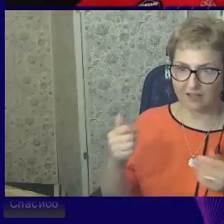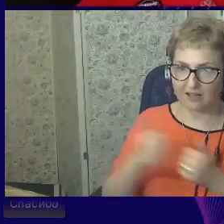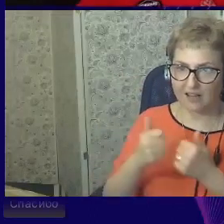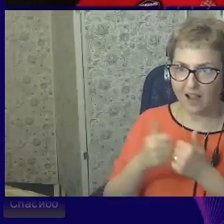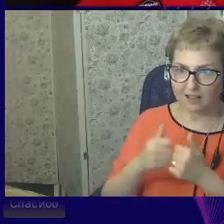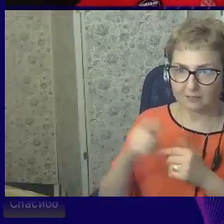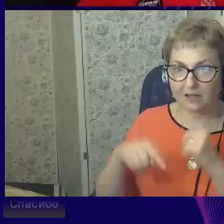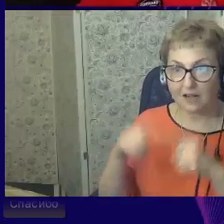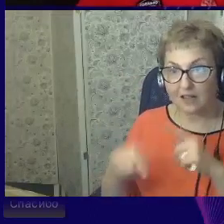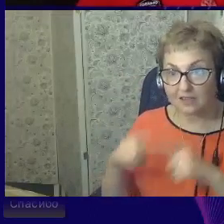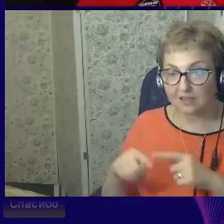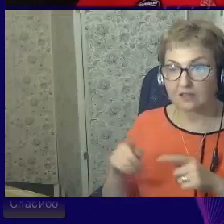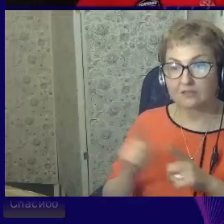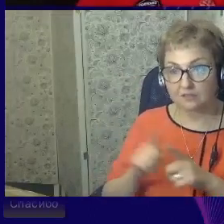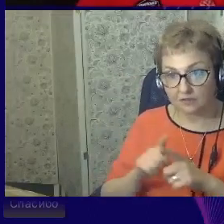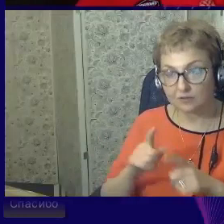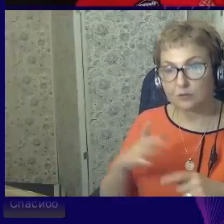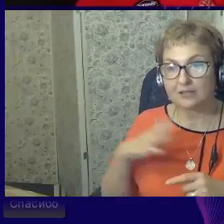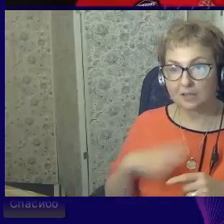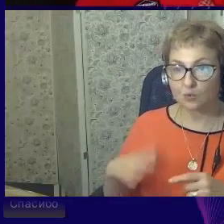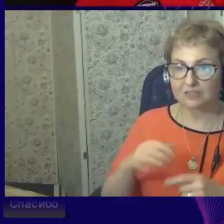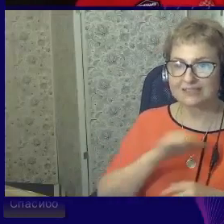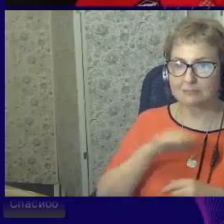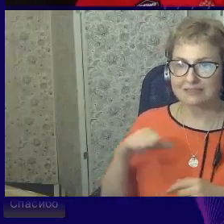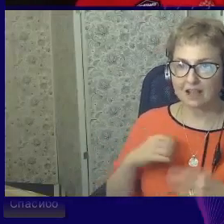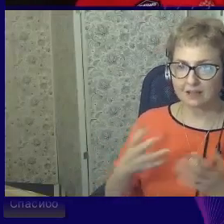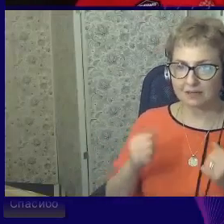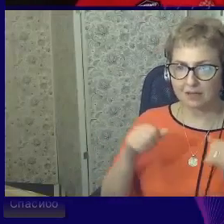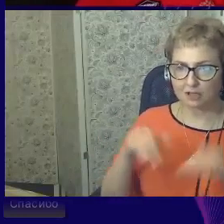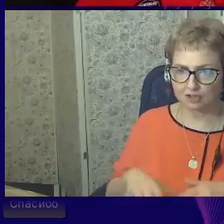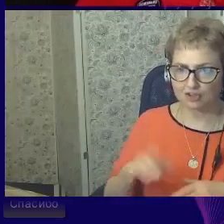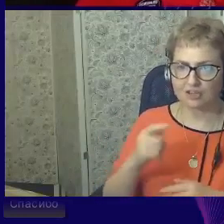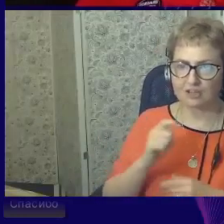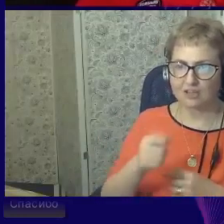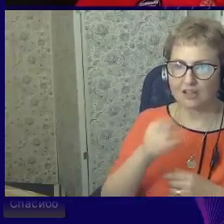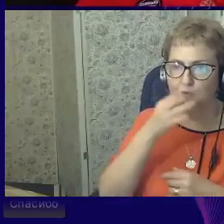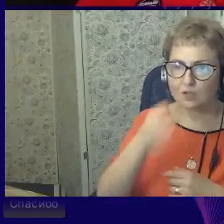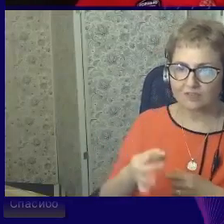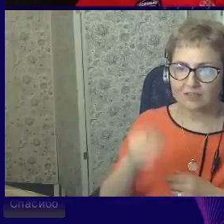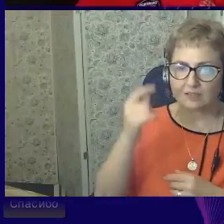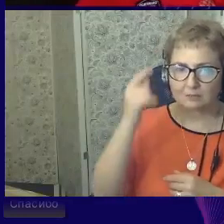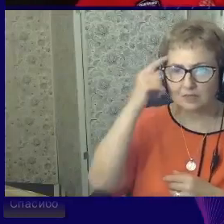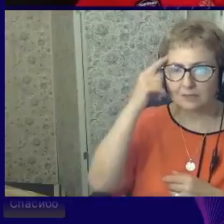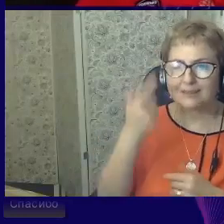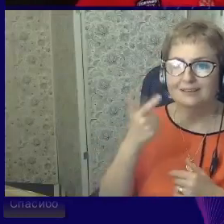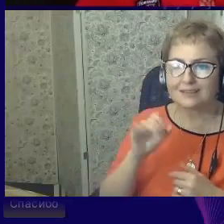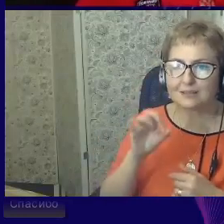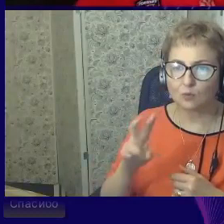нас идут родители, тем не менее все равно приходится принимать самостоятельные решения, давать ответ и понимать, где он